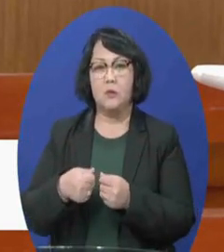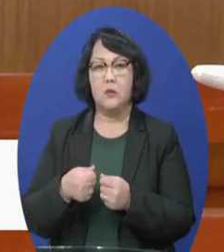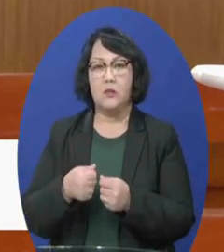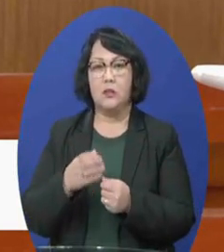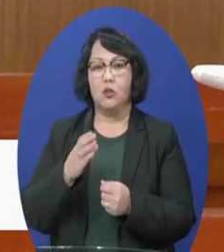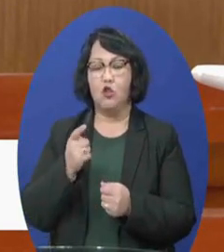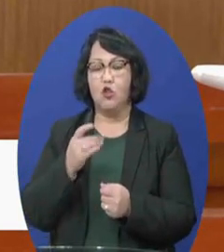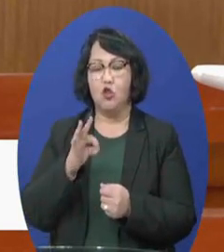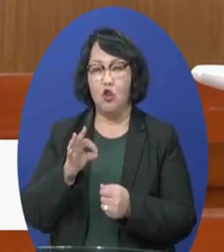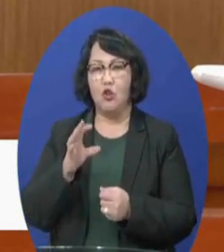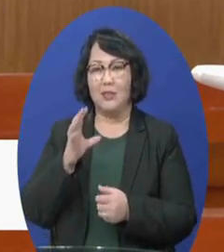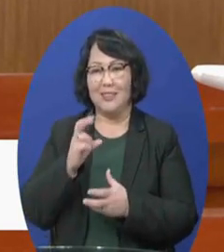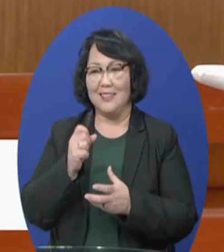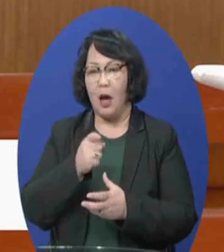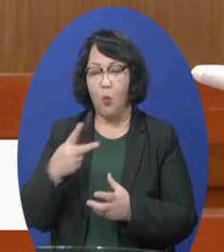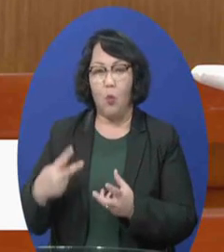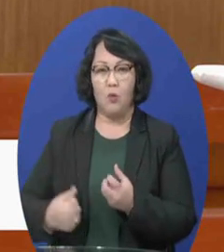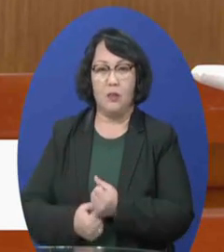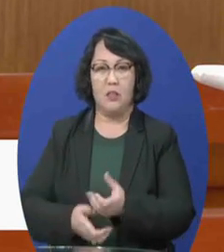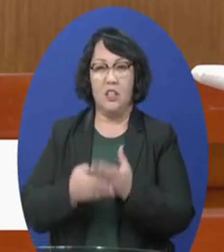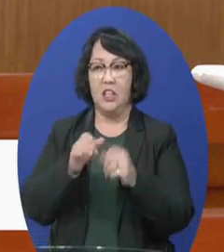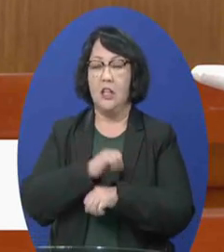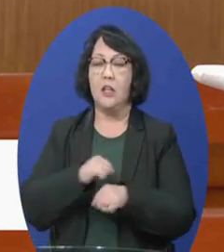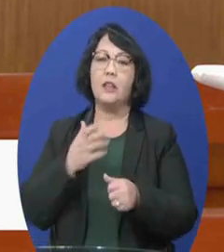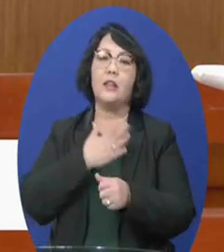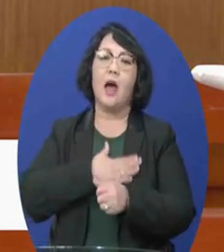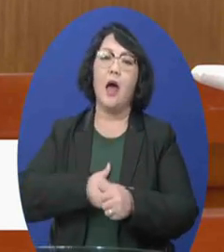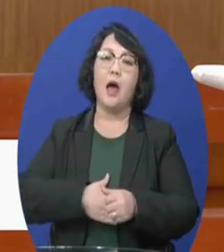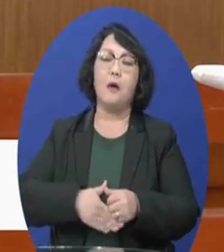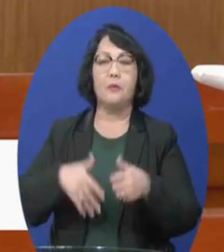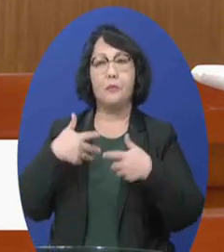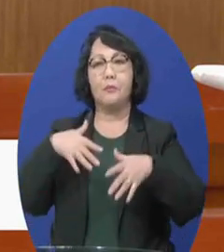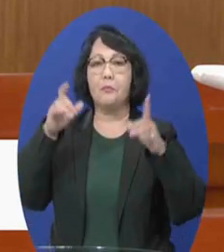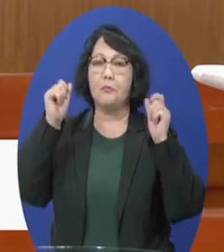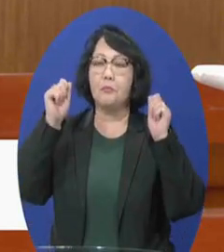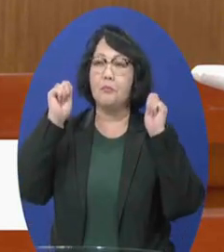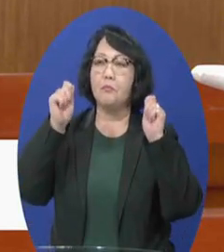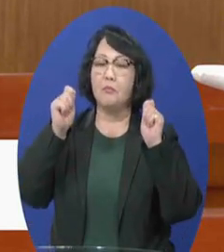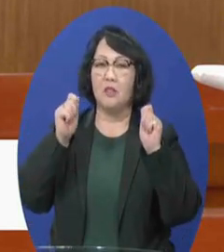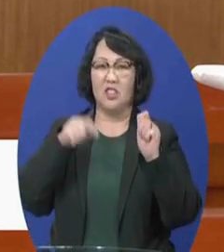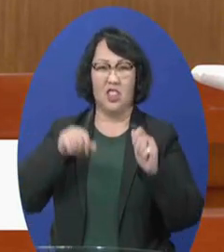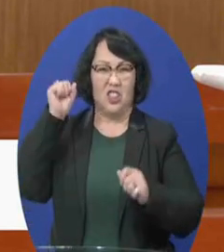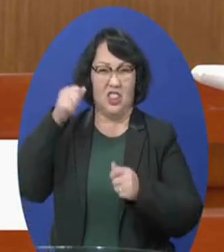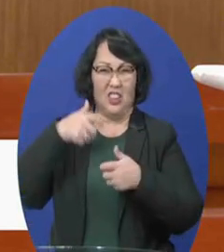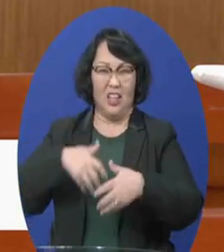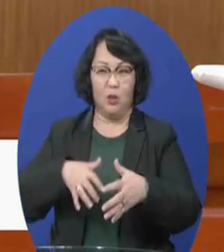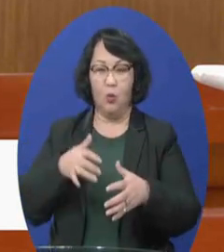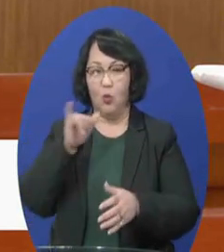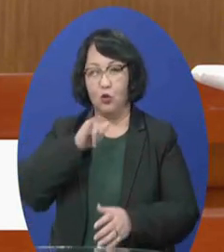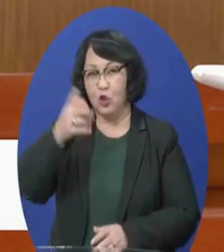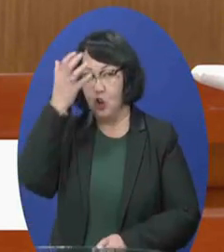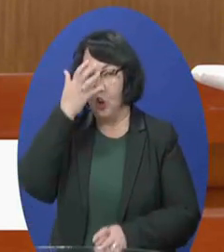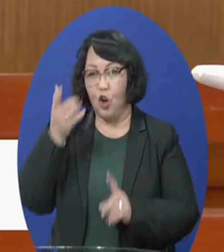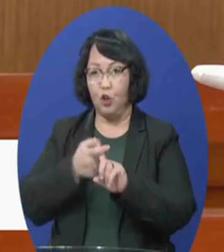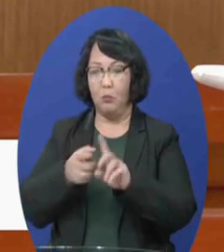ард түмний тайвнаар өөрсдийнхөө үзэл бодлыг илэрхийлж байгаа энэ илхийл болсон жагсаалыг улс төржүүлсэн.